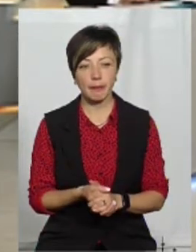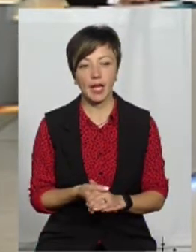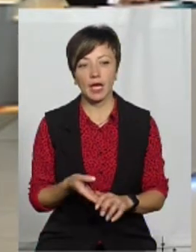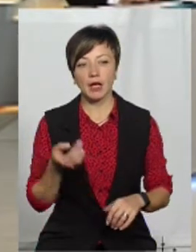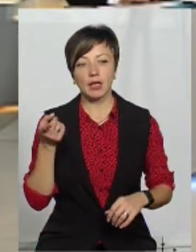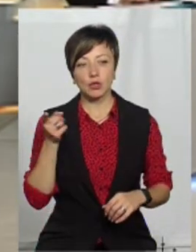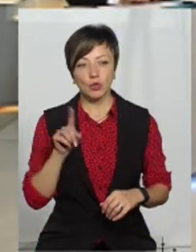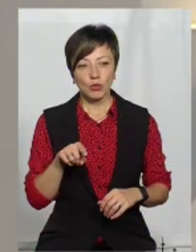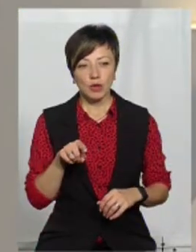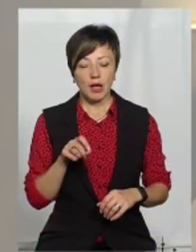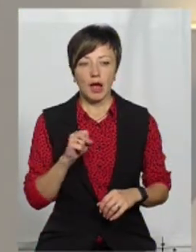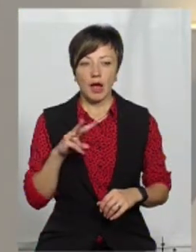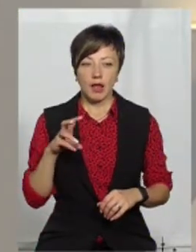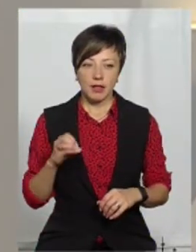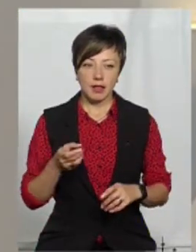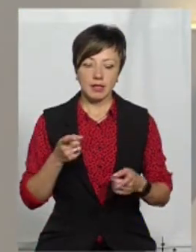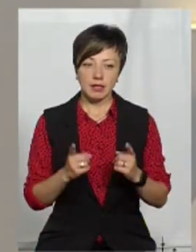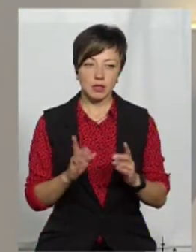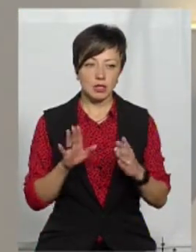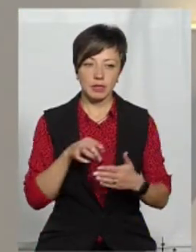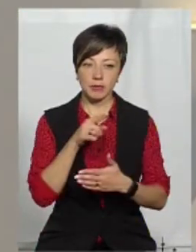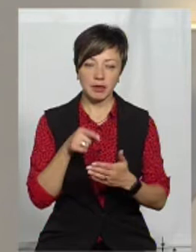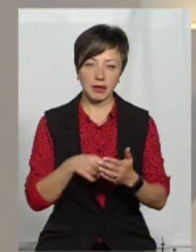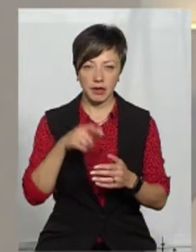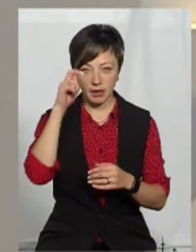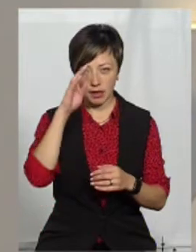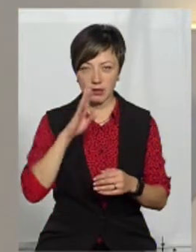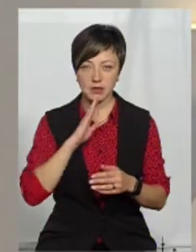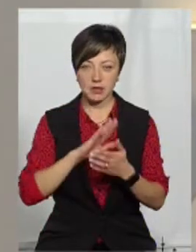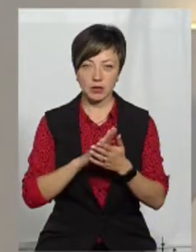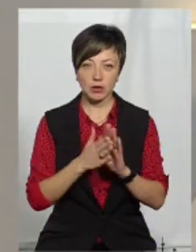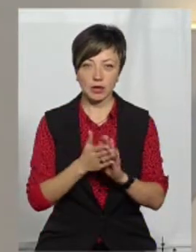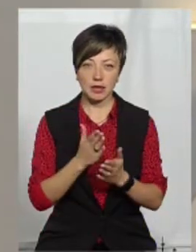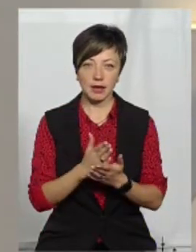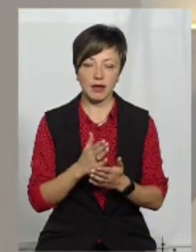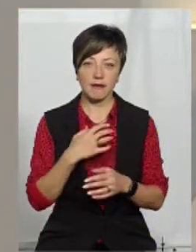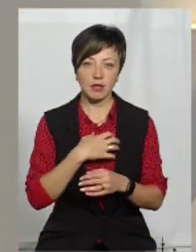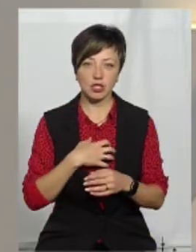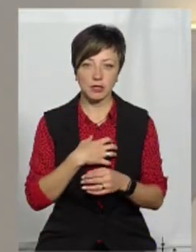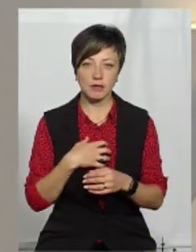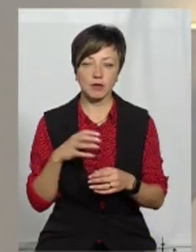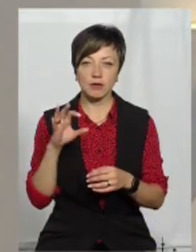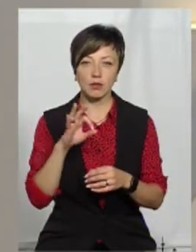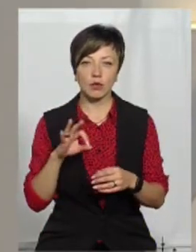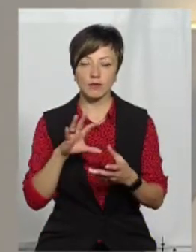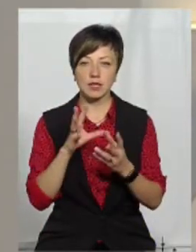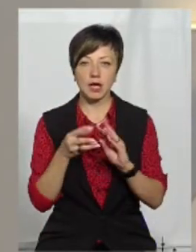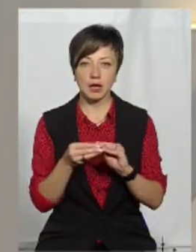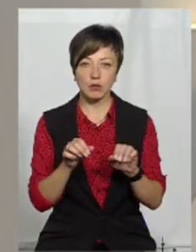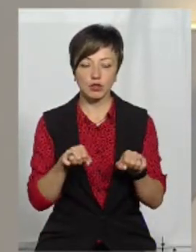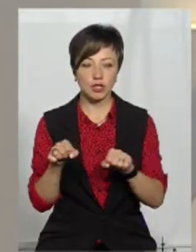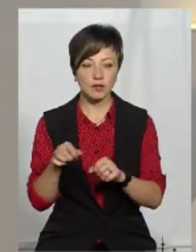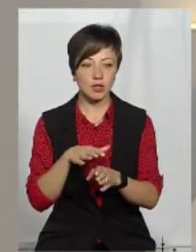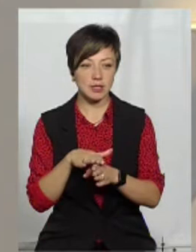Тому, але дійсно, правильно, не тільки ж питання гендеру чи в ситуації це є важливо. Важливо щодо можливості